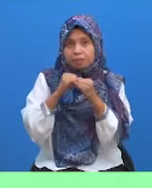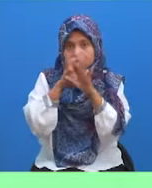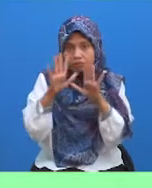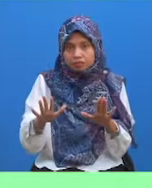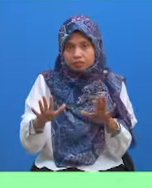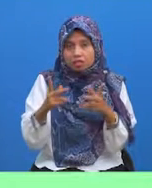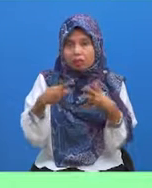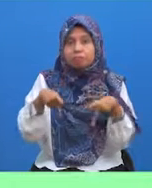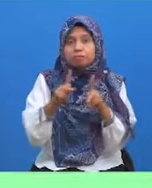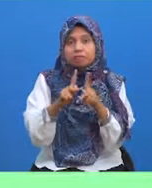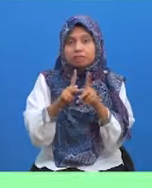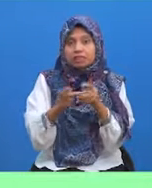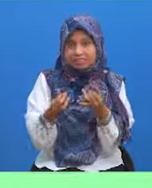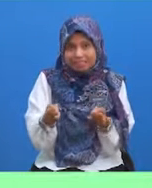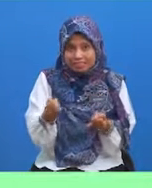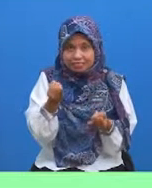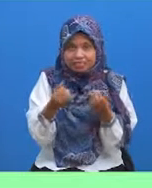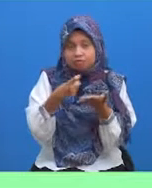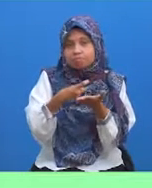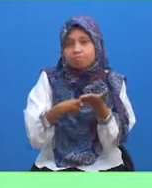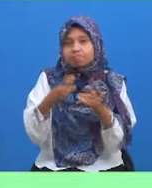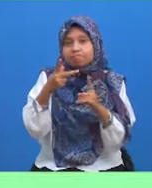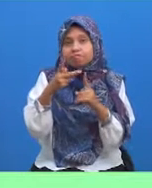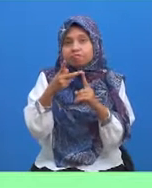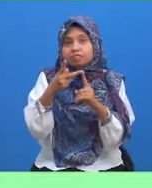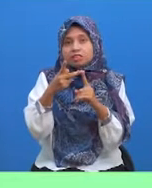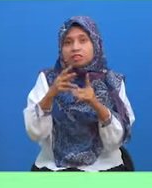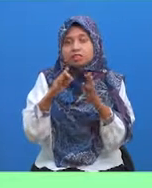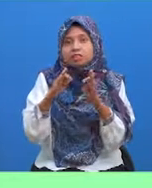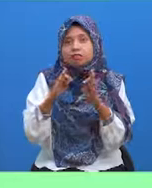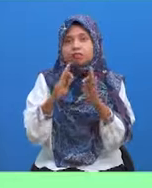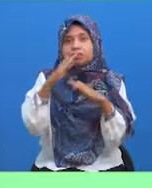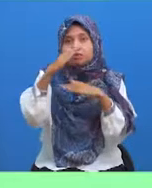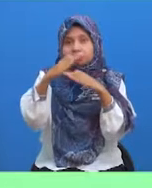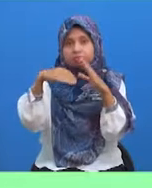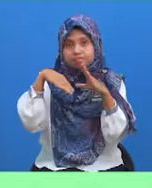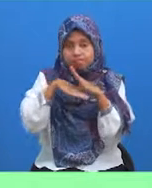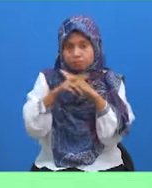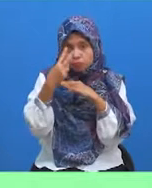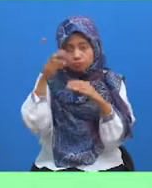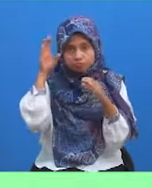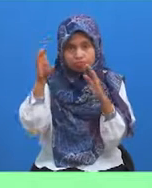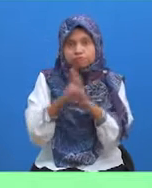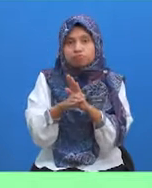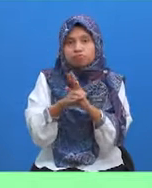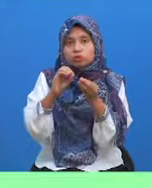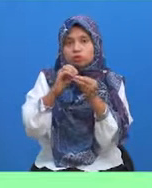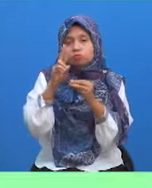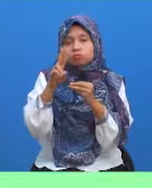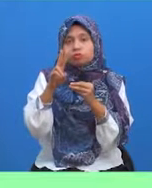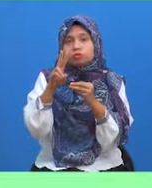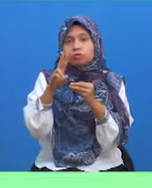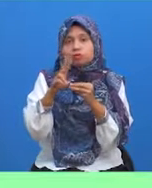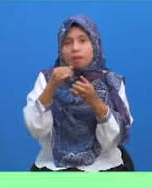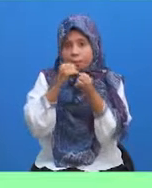menjelaskan kepentingan keanjalan harga kepada Firma melalui gambar raja dan